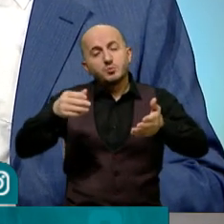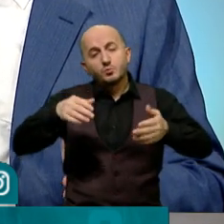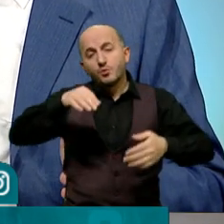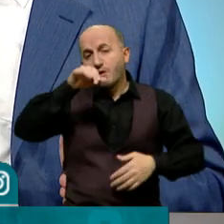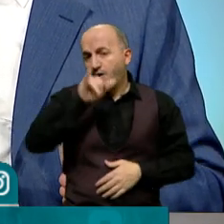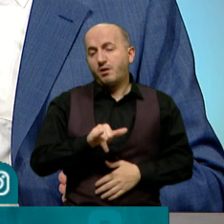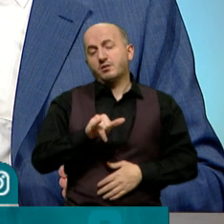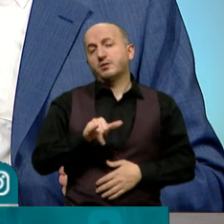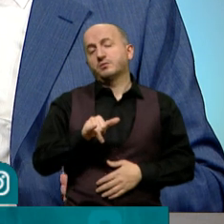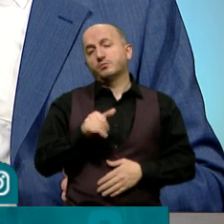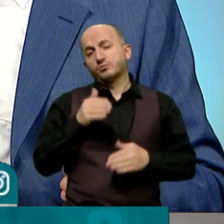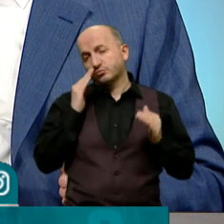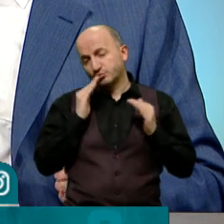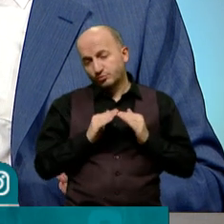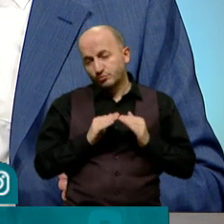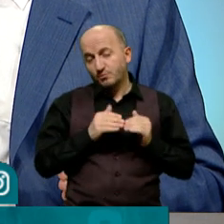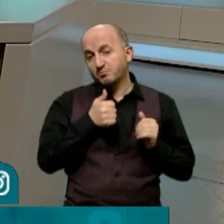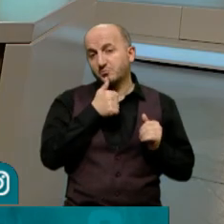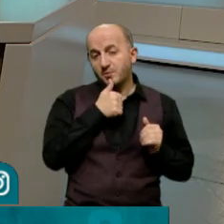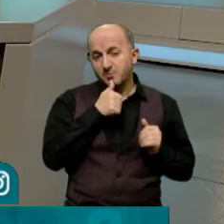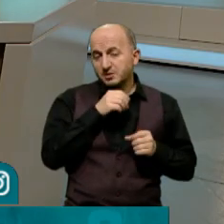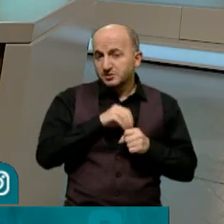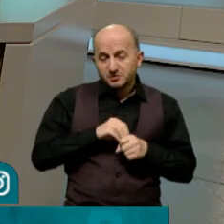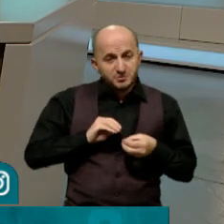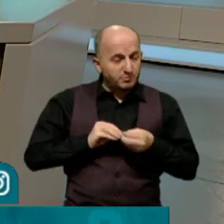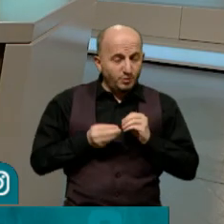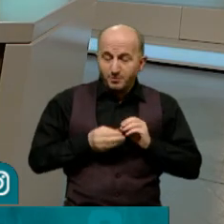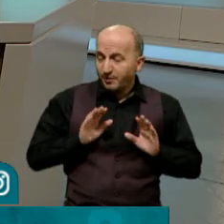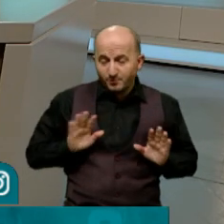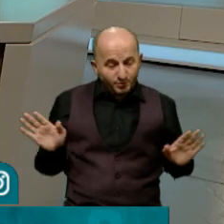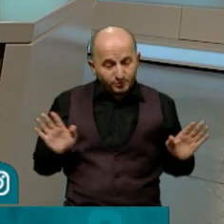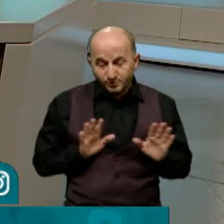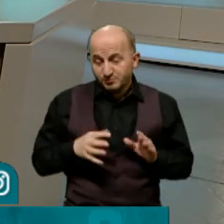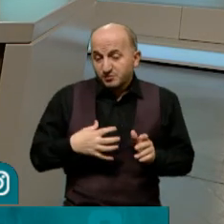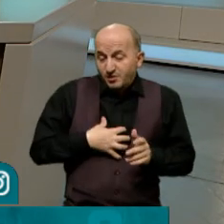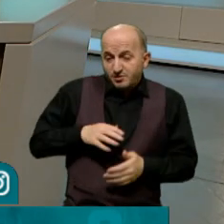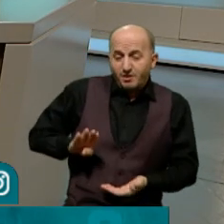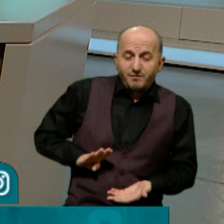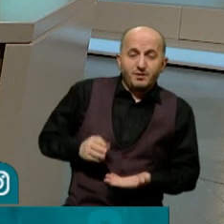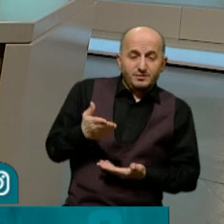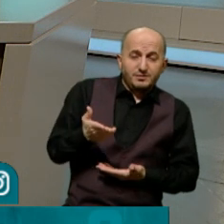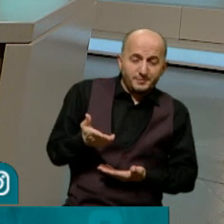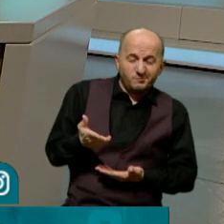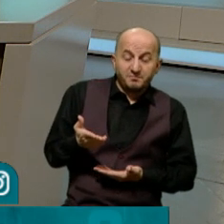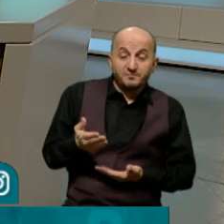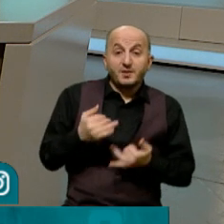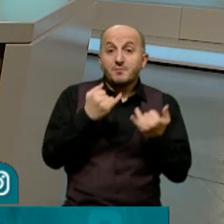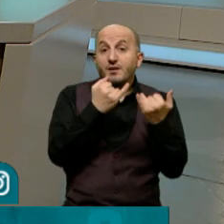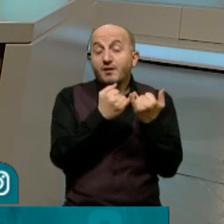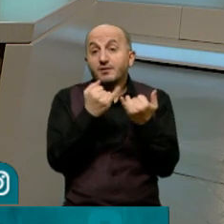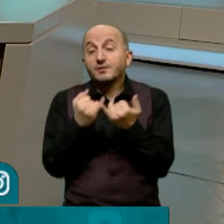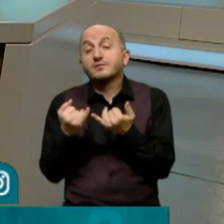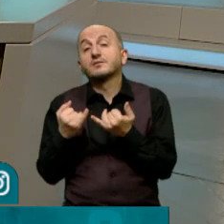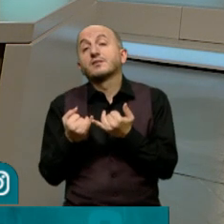geçerlidir. Baba açısından herhangi bir sıkıntı söz konusu değil, kendi evladı. Ama kardeşimize